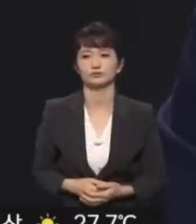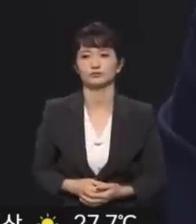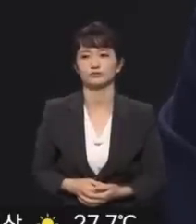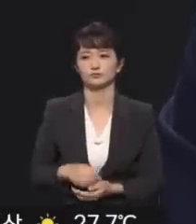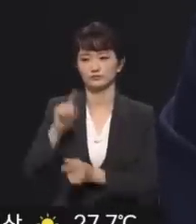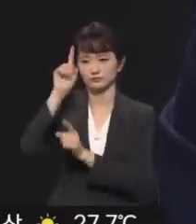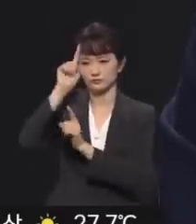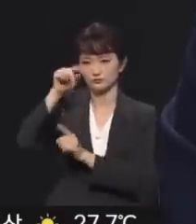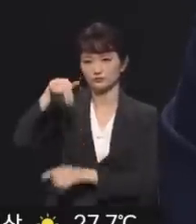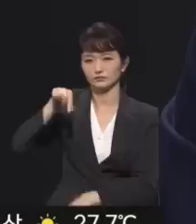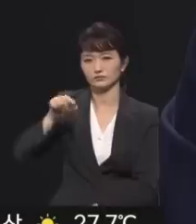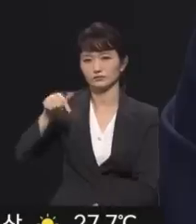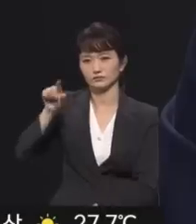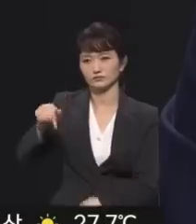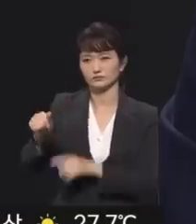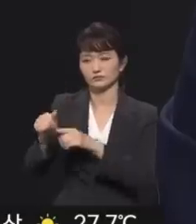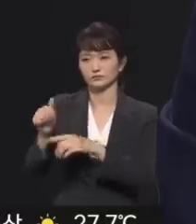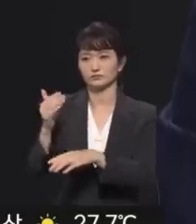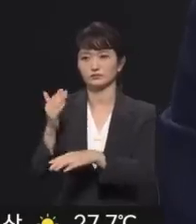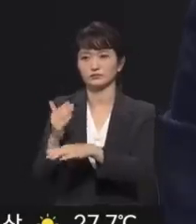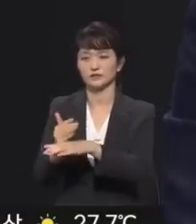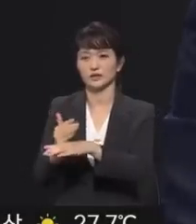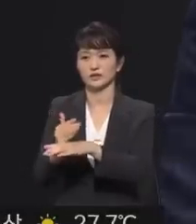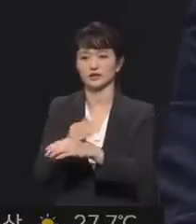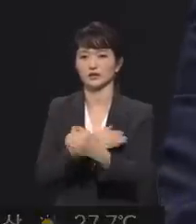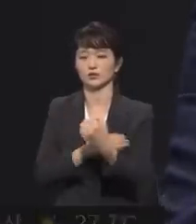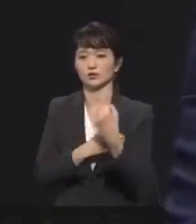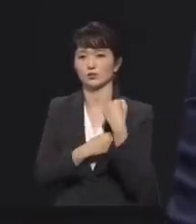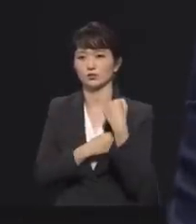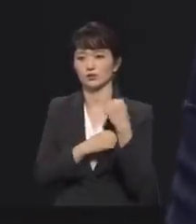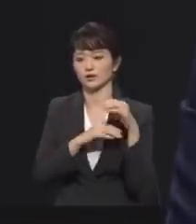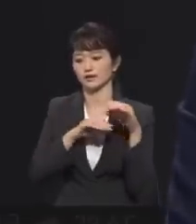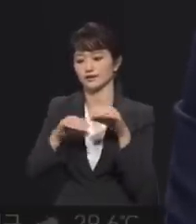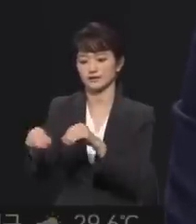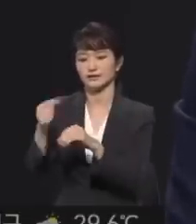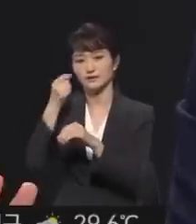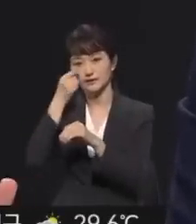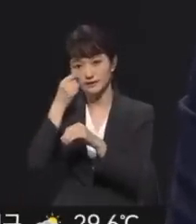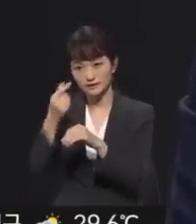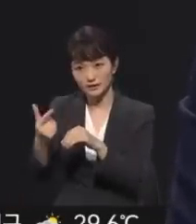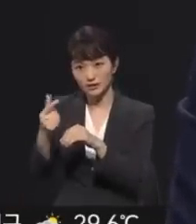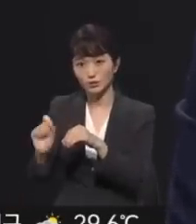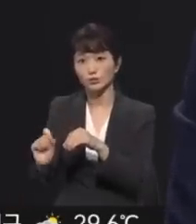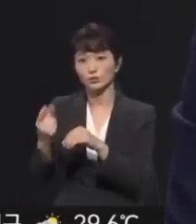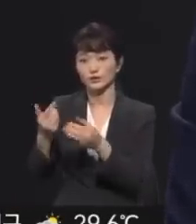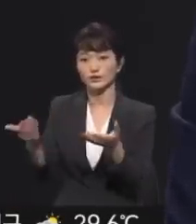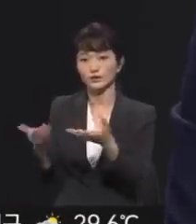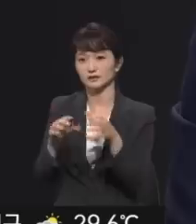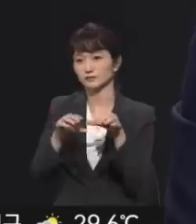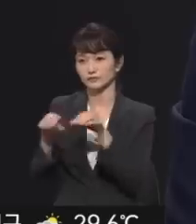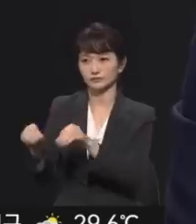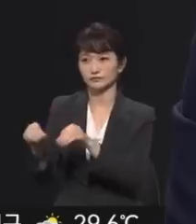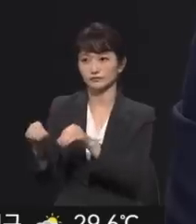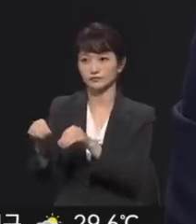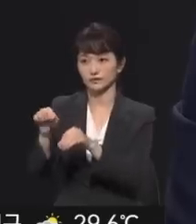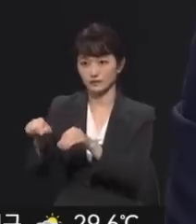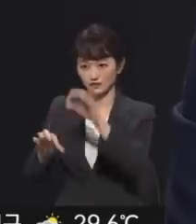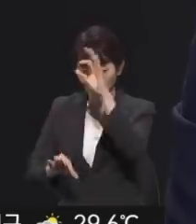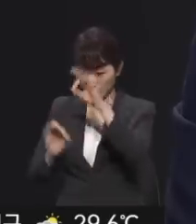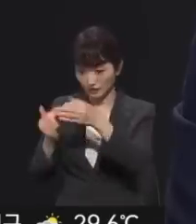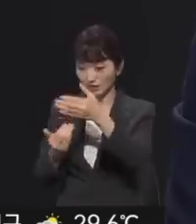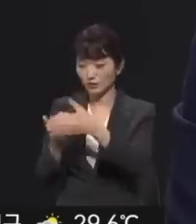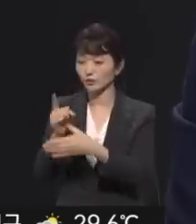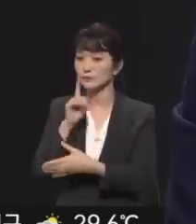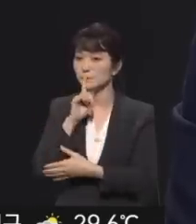이준석 당대표가 다음 관정 6개월이란 징계를 받았고 그 징계에 의해서 직무가 전기 됐기 때문에 이건 사고로 규정을 하고 이에